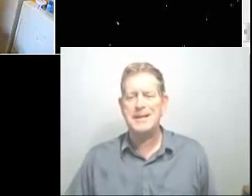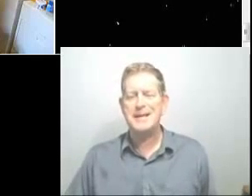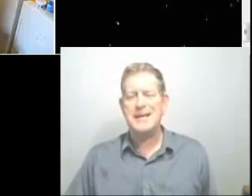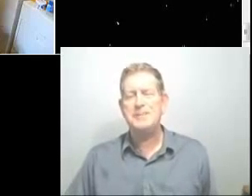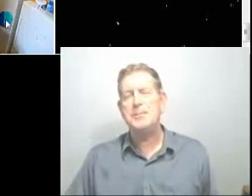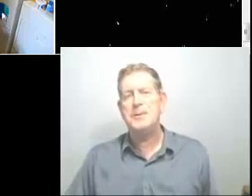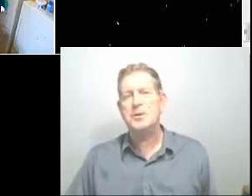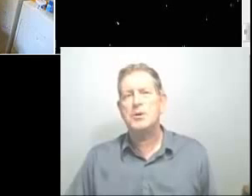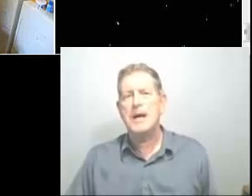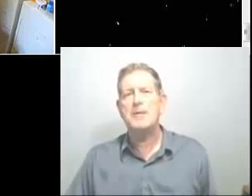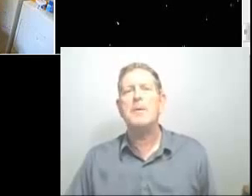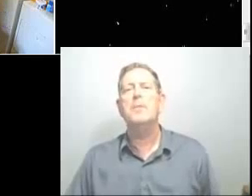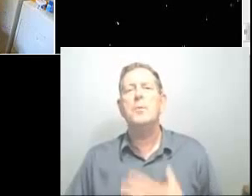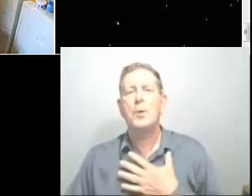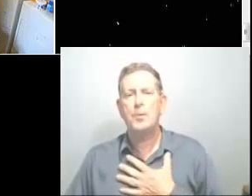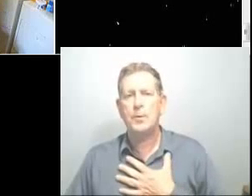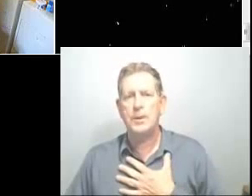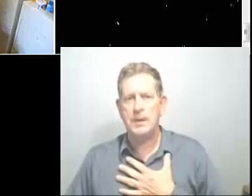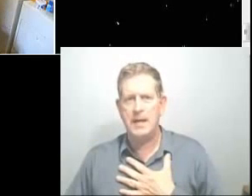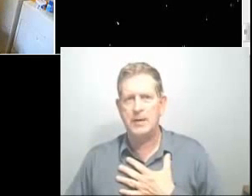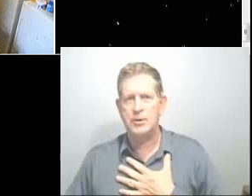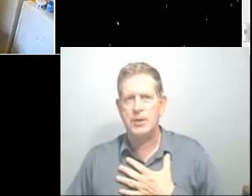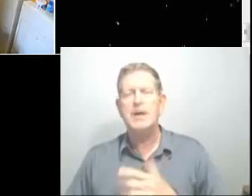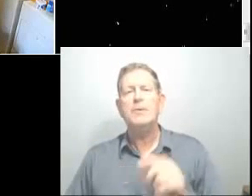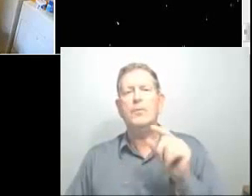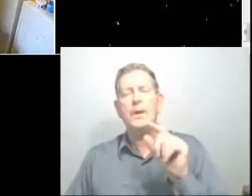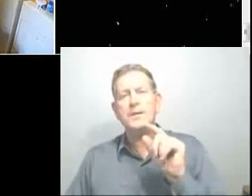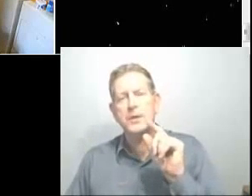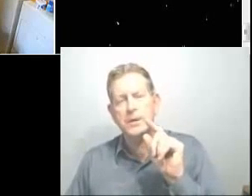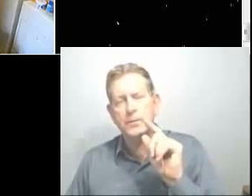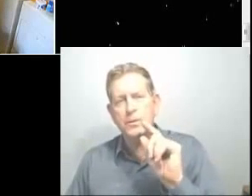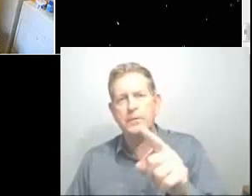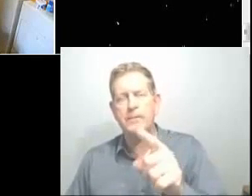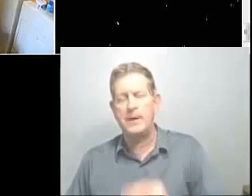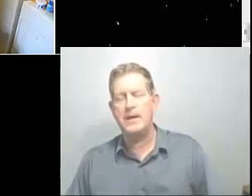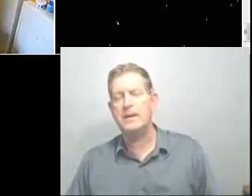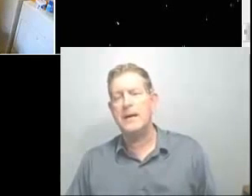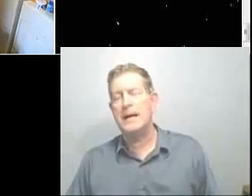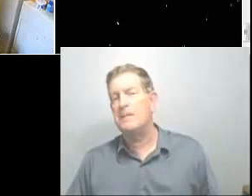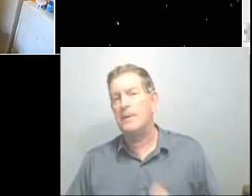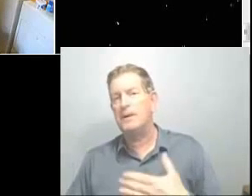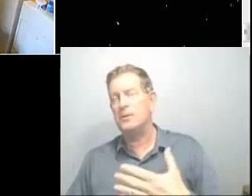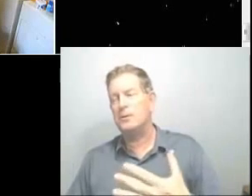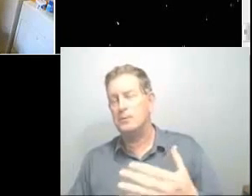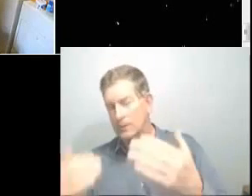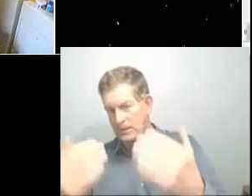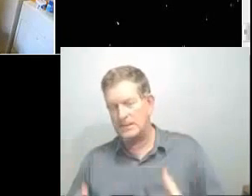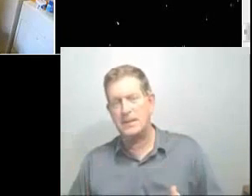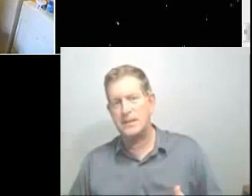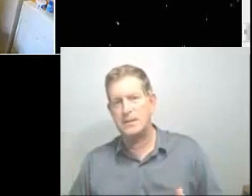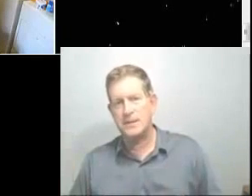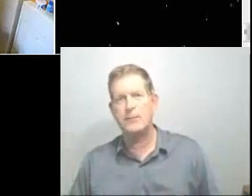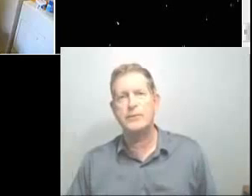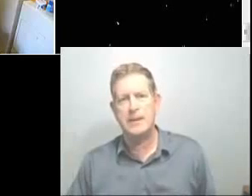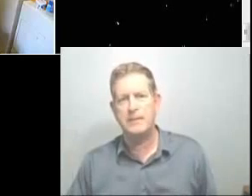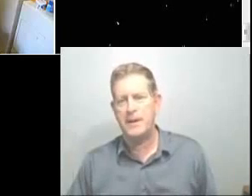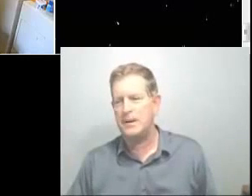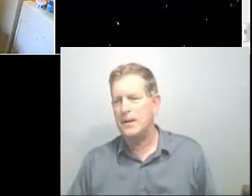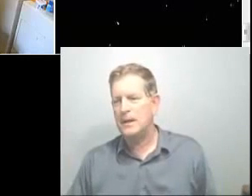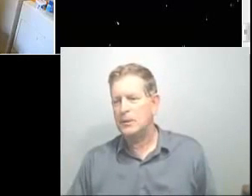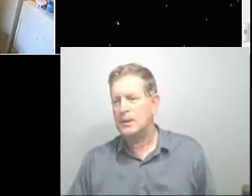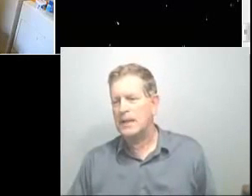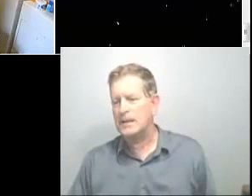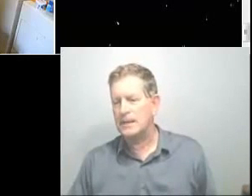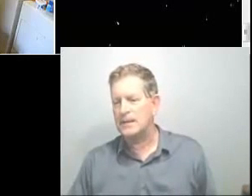temps et puis je lave mon propre linge. Voilà ce que vous devez faire à la fin de ces exercices que vous allez